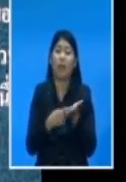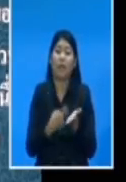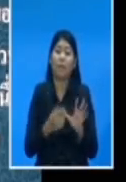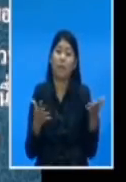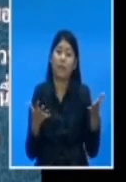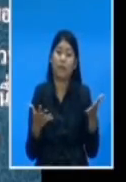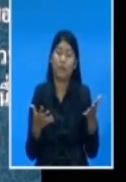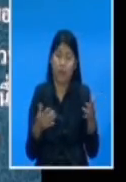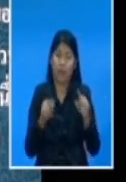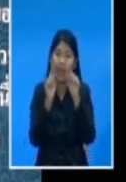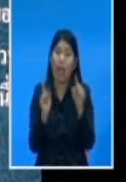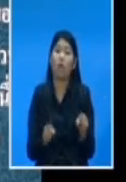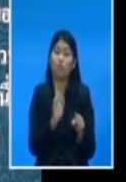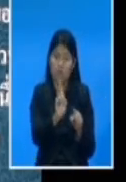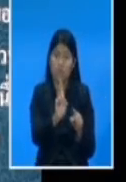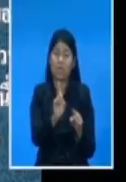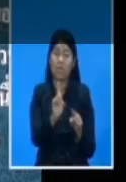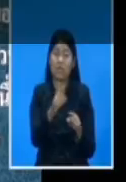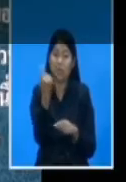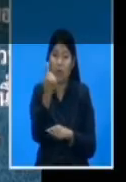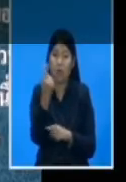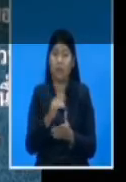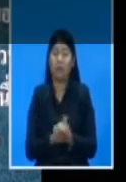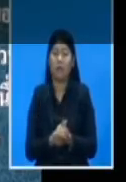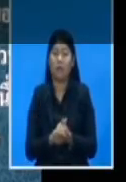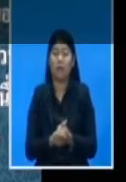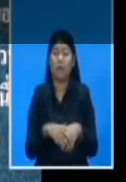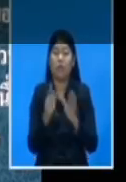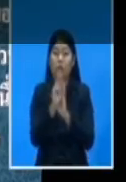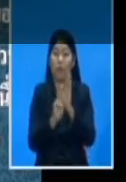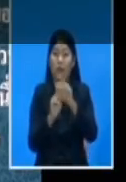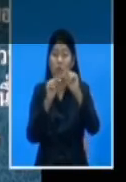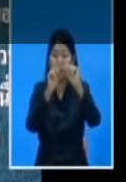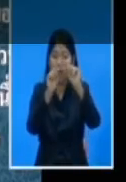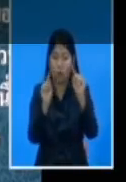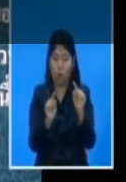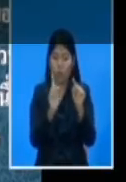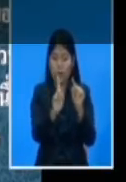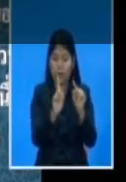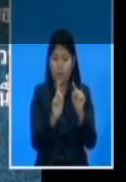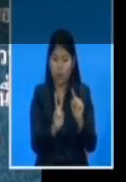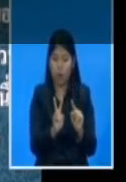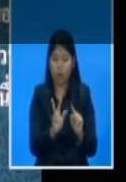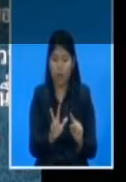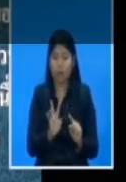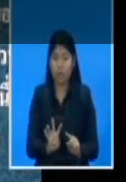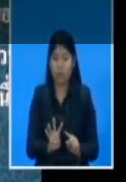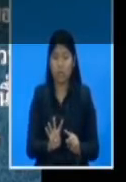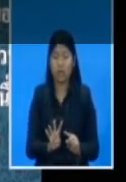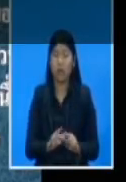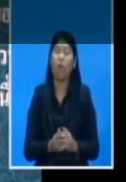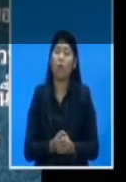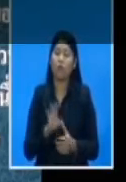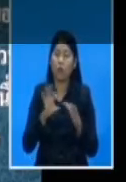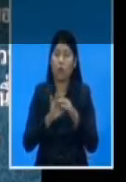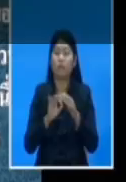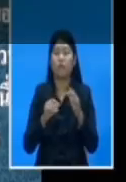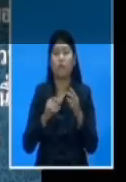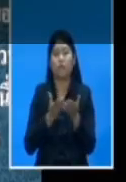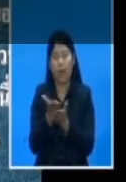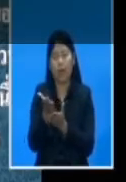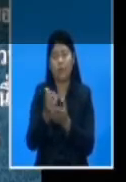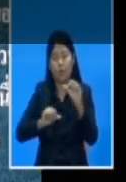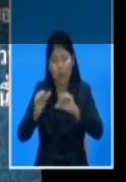ค่อนุหนึ่งแล้วในทั้ง4อนุเนี่ยลงลึกไปถึงขนาดสั่งในเรื่องนิติวิทยาศาสตร์ว่าต้องปฏิรูปด้วยงั้